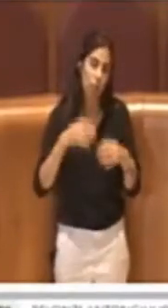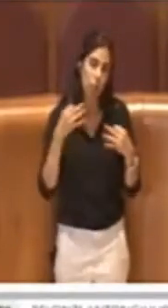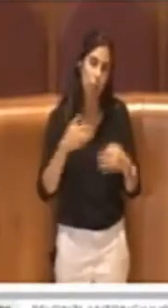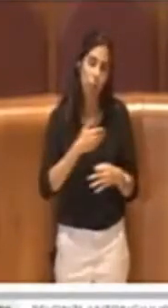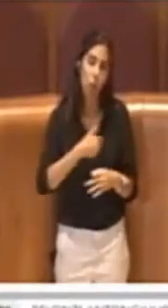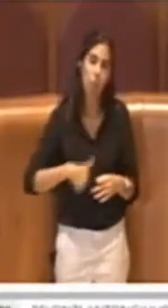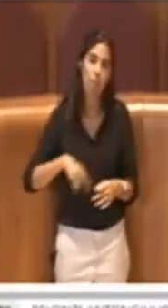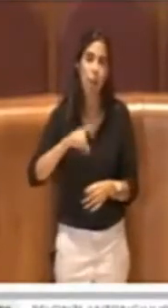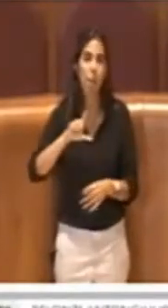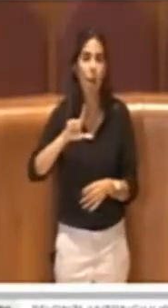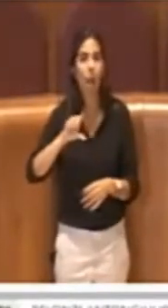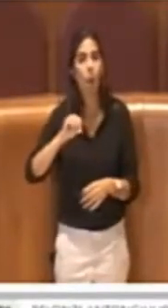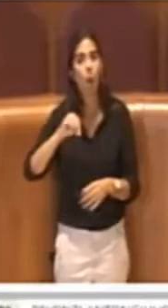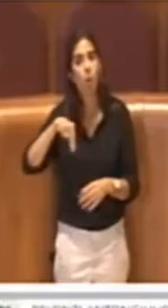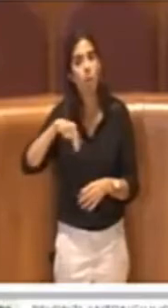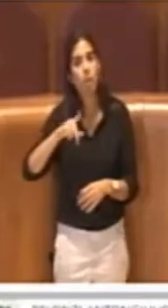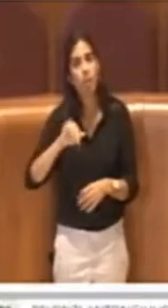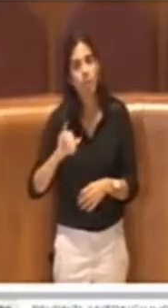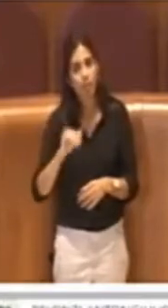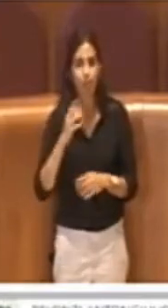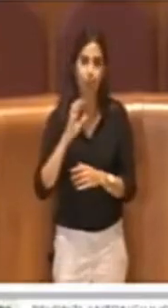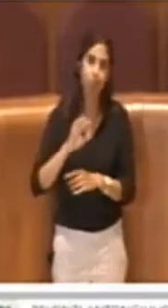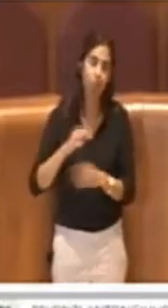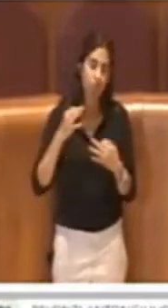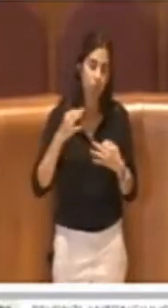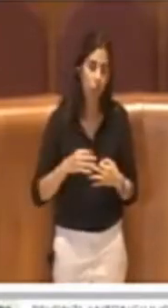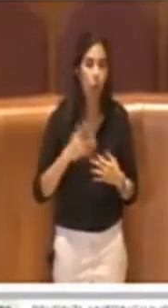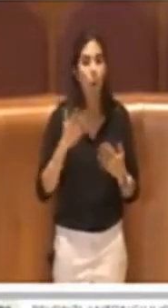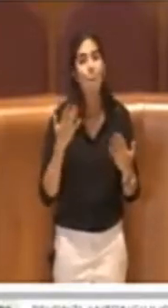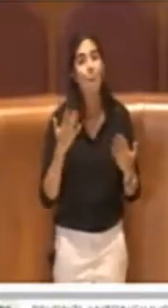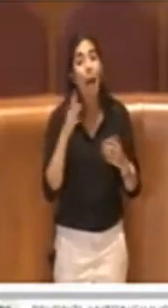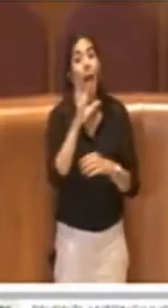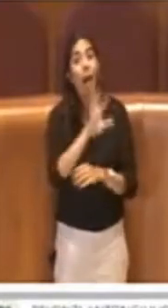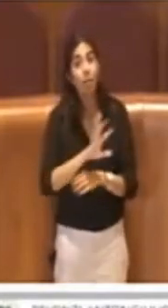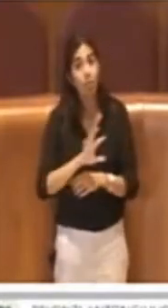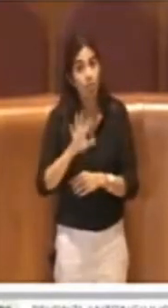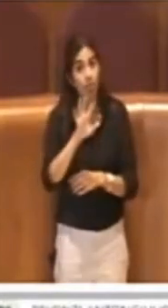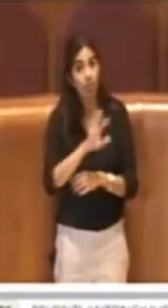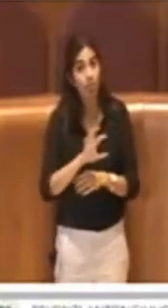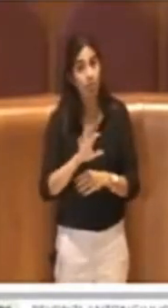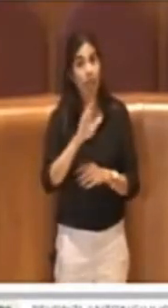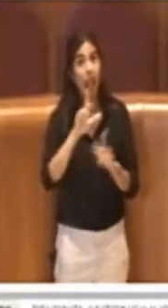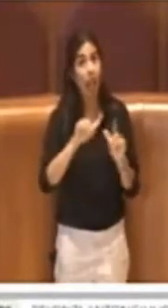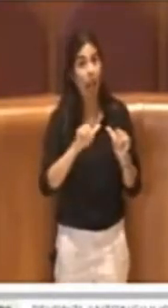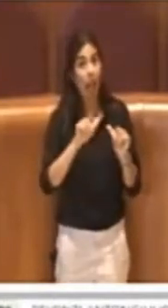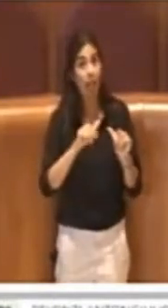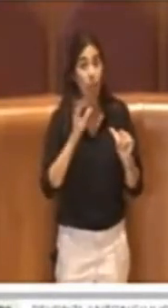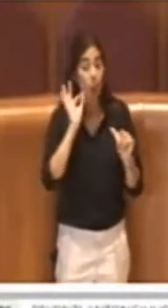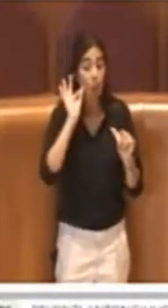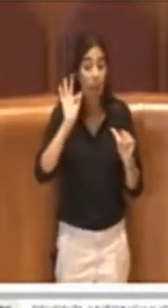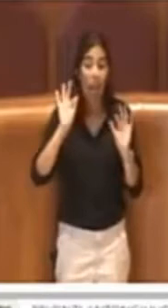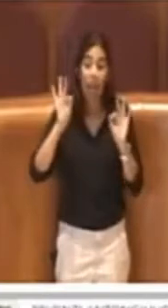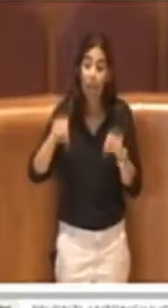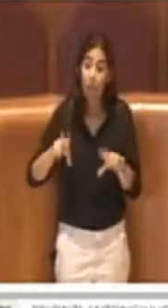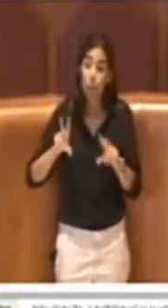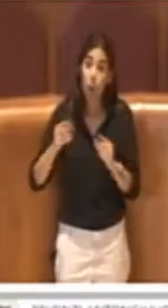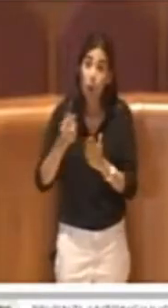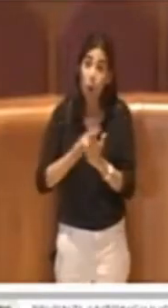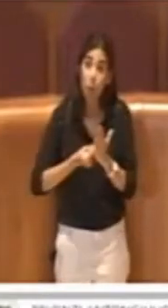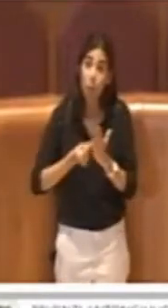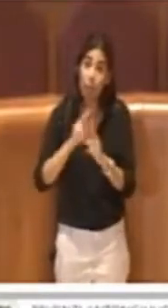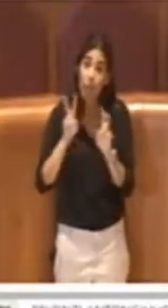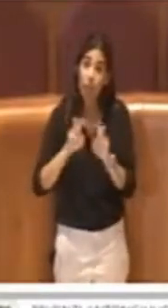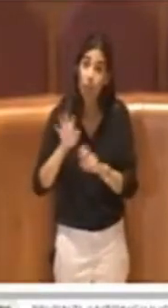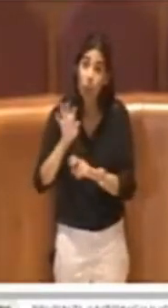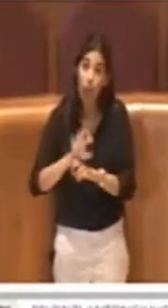un lunghissimo percorso che ha fatto la Regione Lazio per arrivare al nuovo piano energetico regionale, addirittura